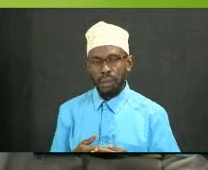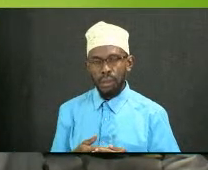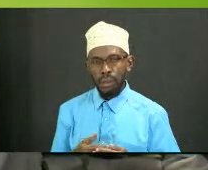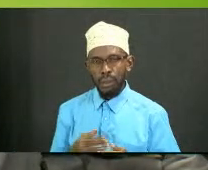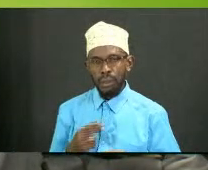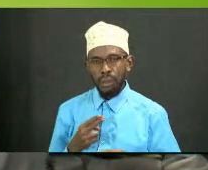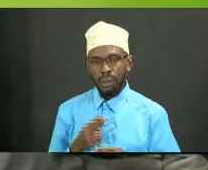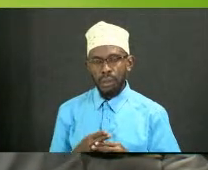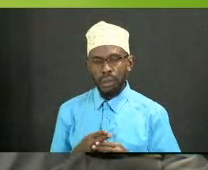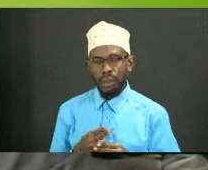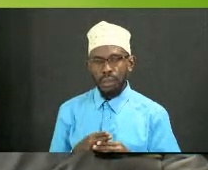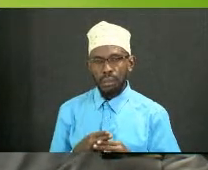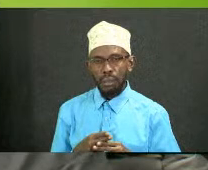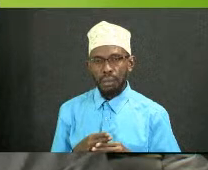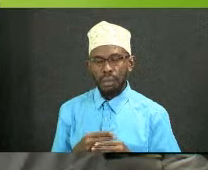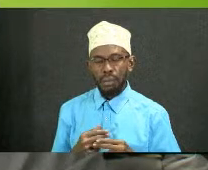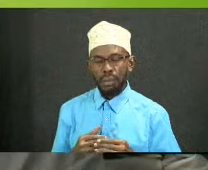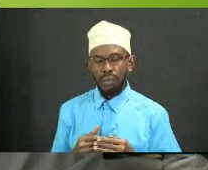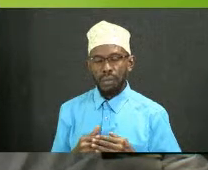Jina tafadhali, samani.